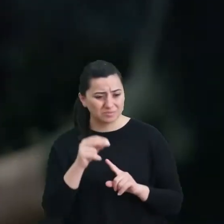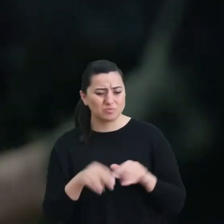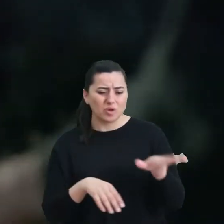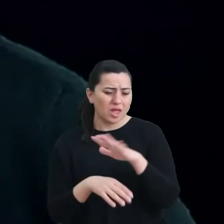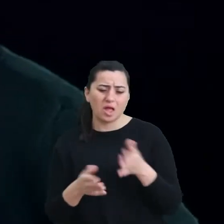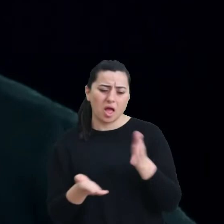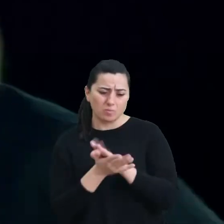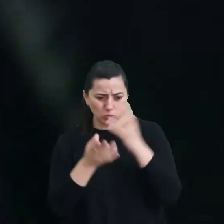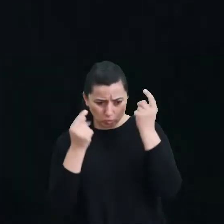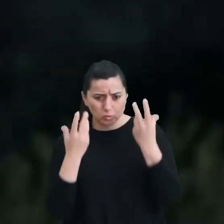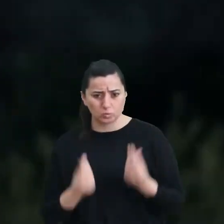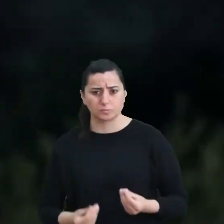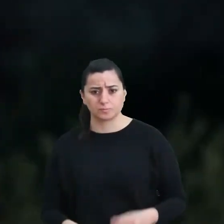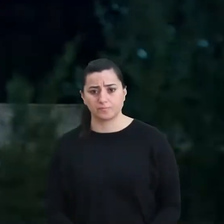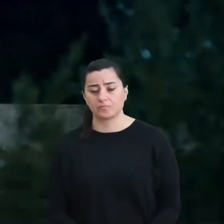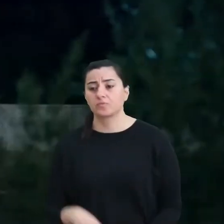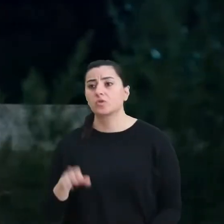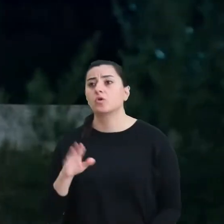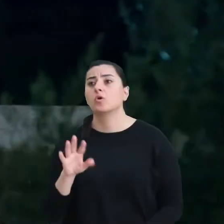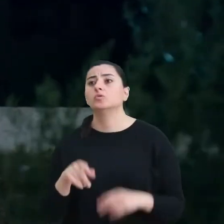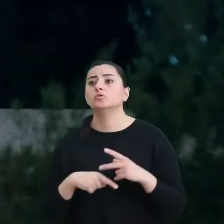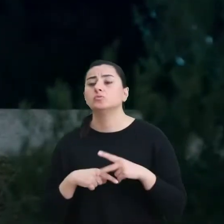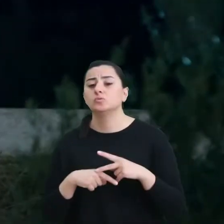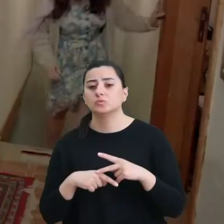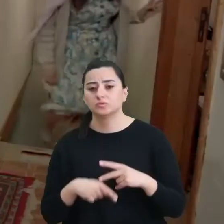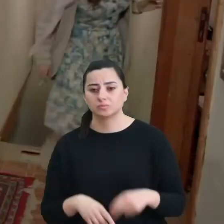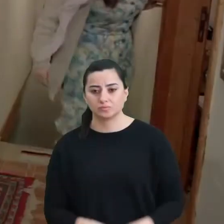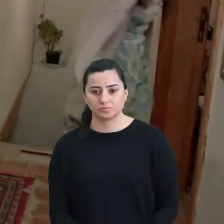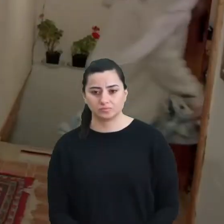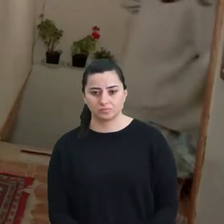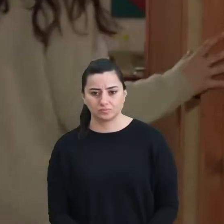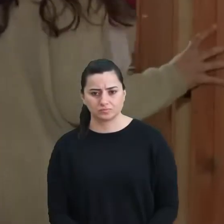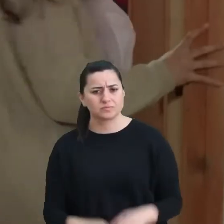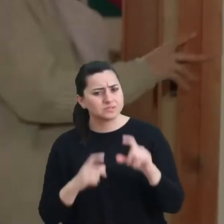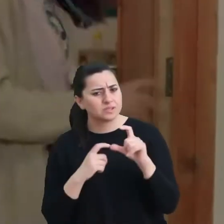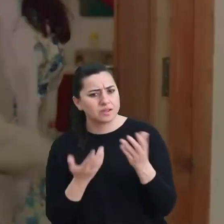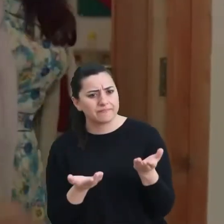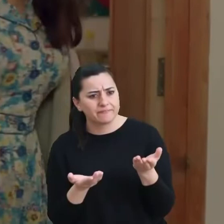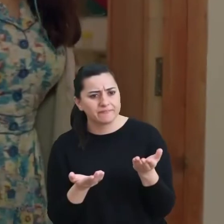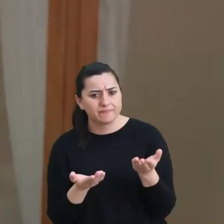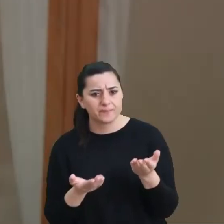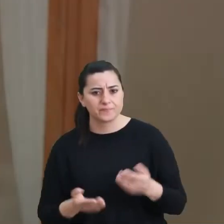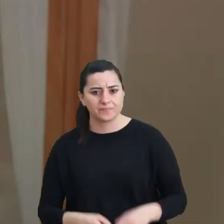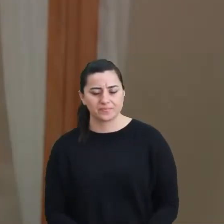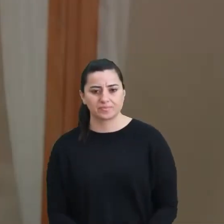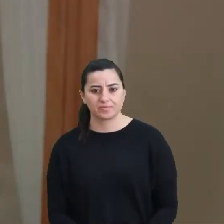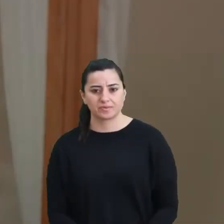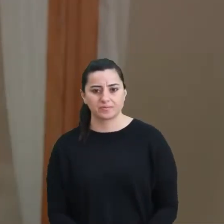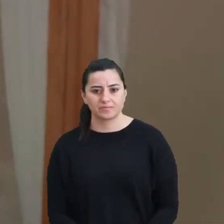bütün bunları unutalım, tamam mı? Yok Zümrüt. Sedef. Odasına girerken